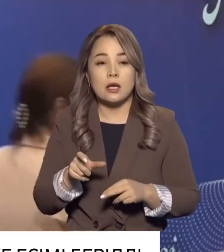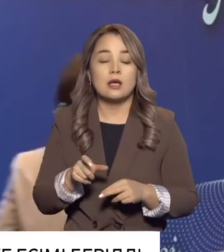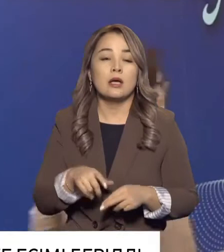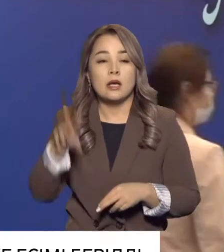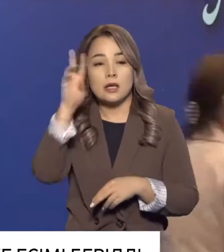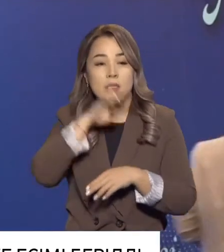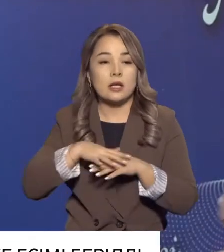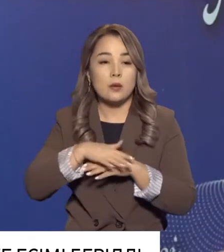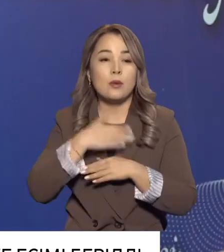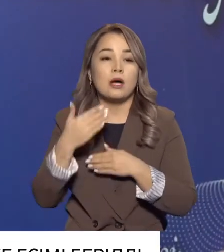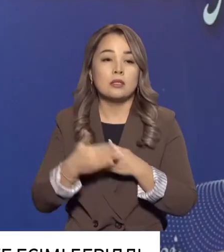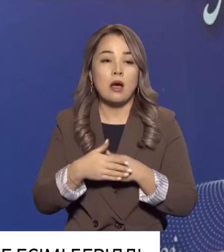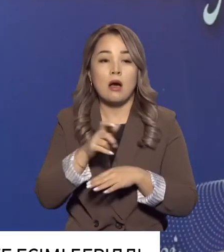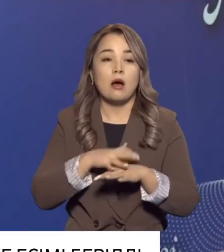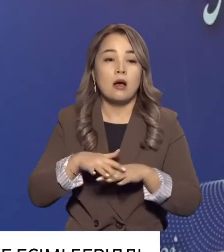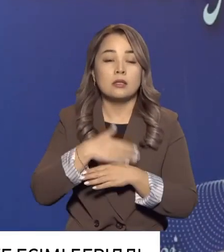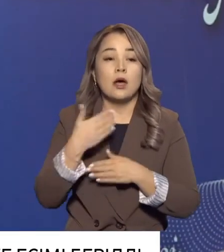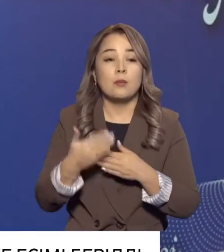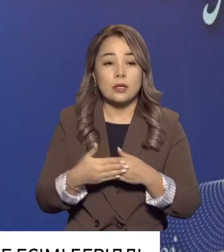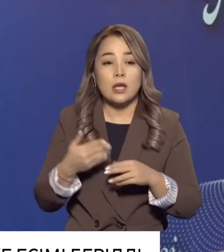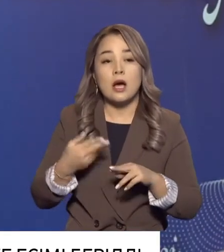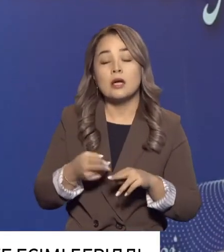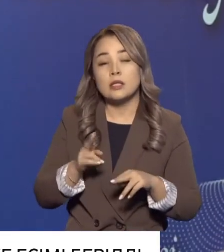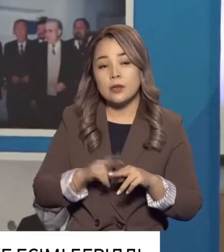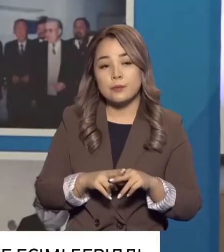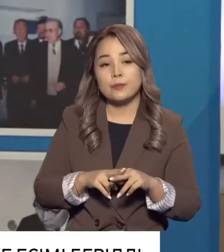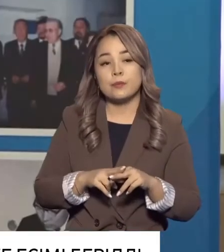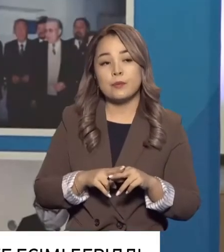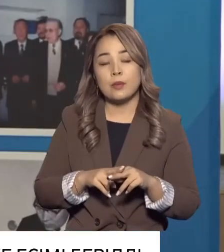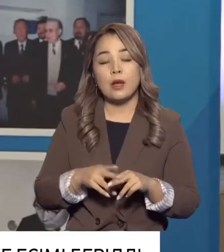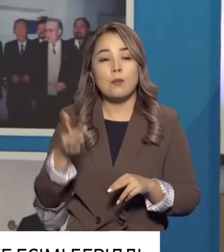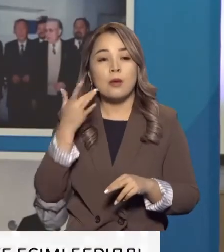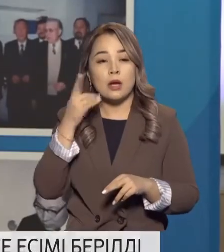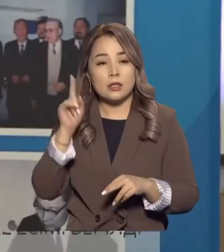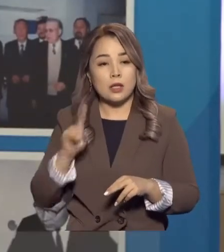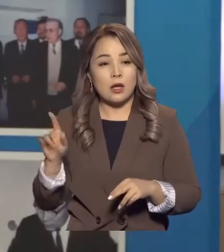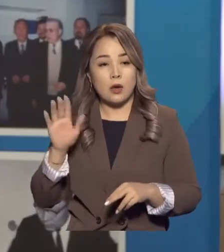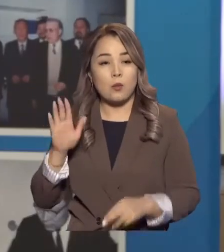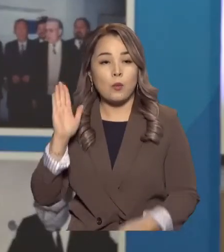еліміздің алдындағы, халқымыздың алдындағы еңбі мәңгі болады деп сенемін.